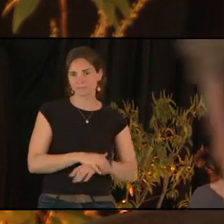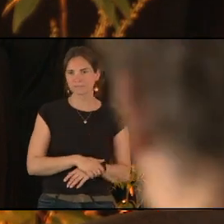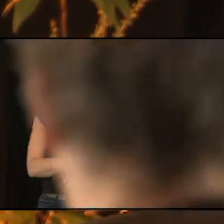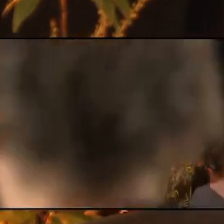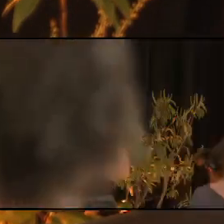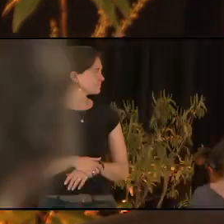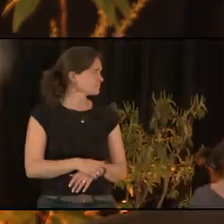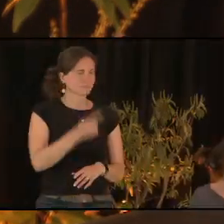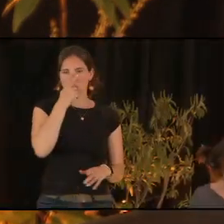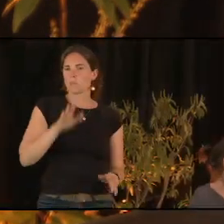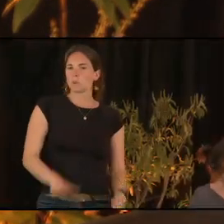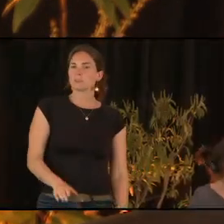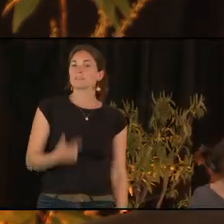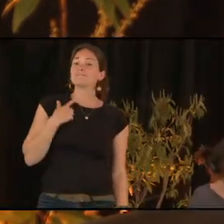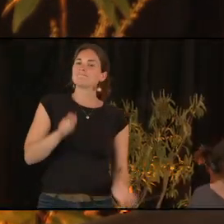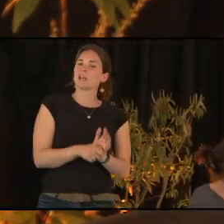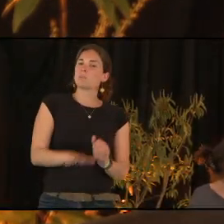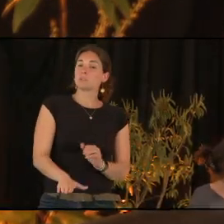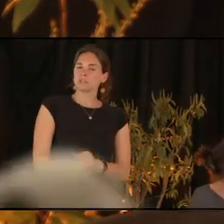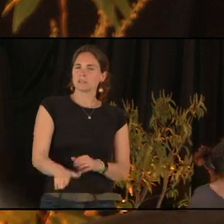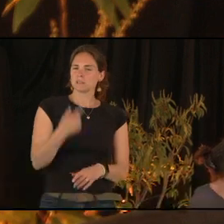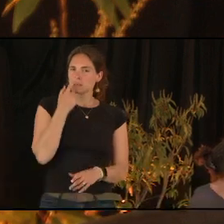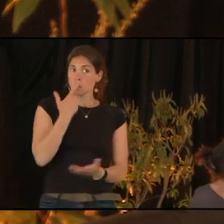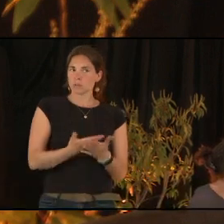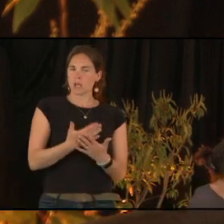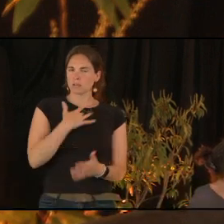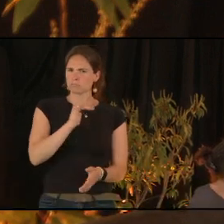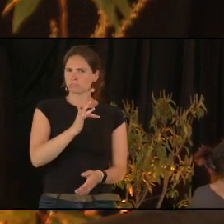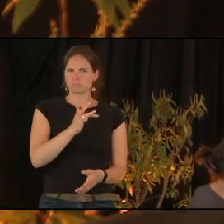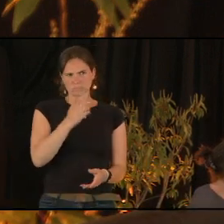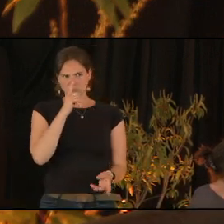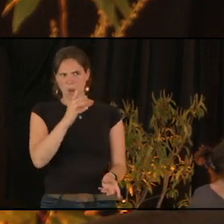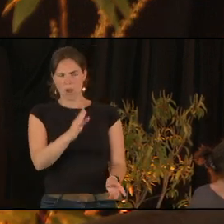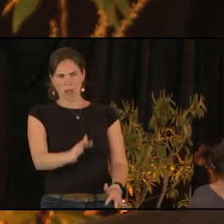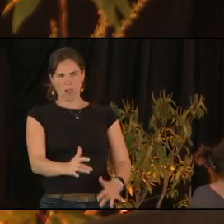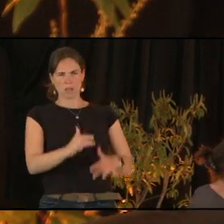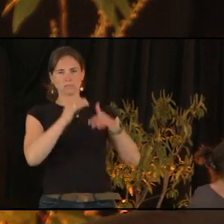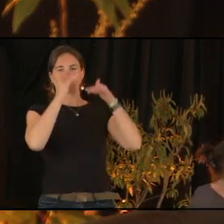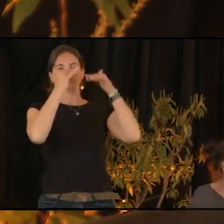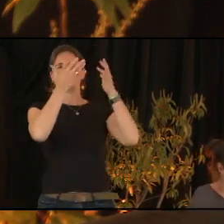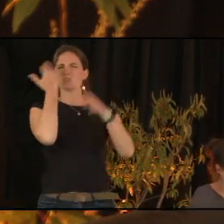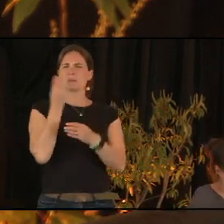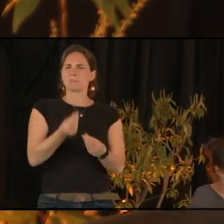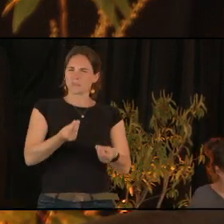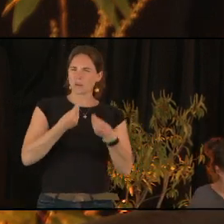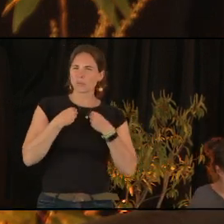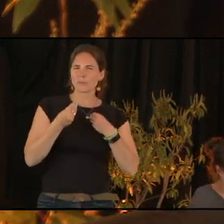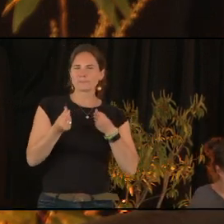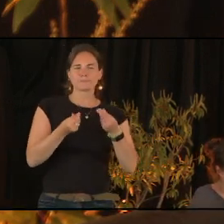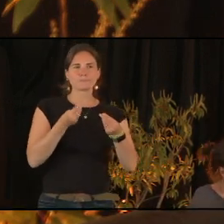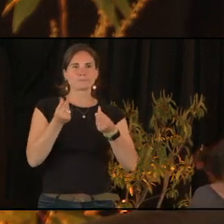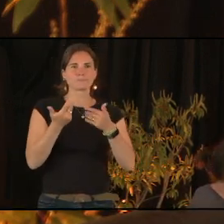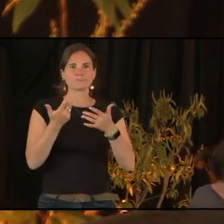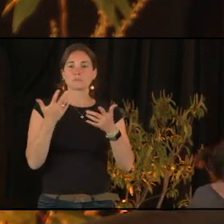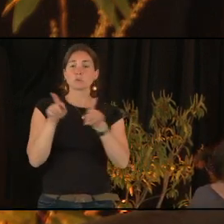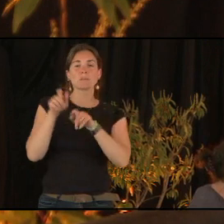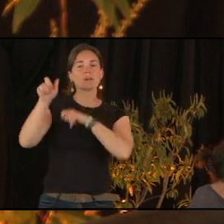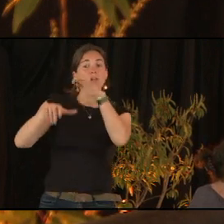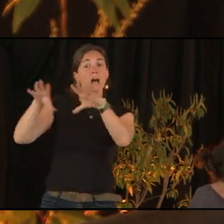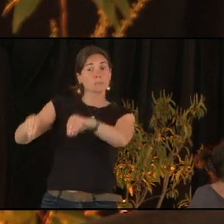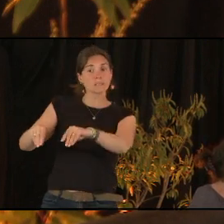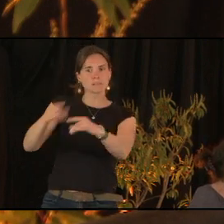que petite, je pense que j'ai été très sensible à ça, et justement à ce que ça provoquait sur les personnes qui y